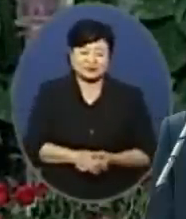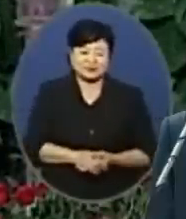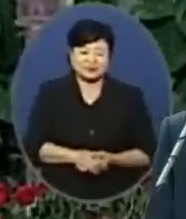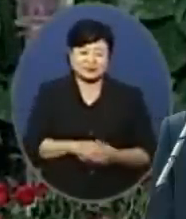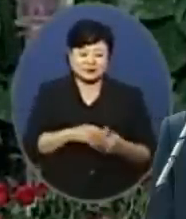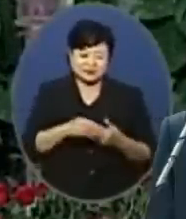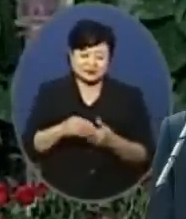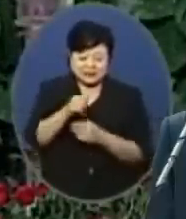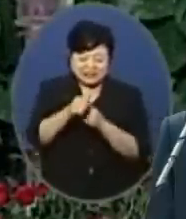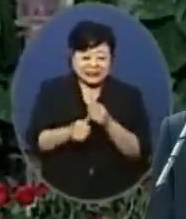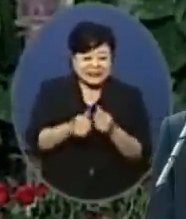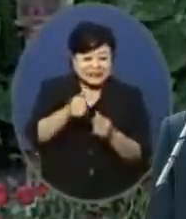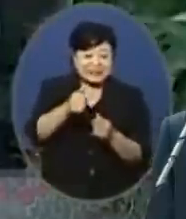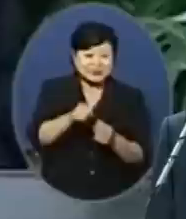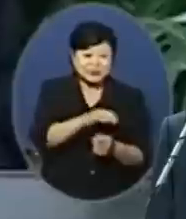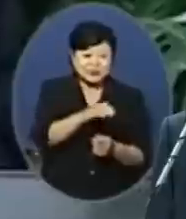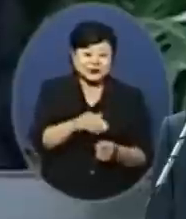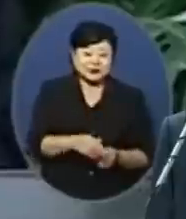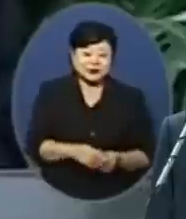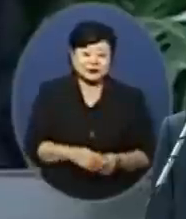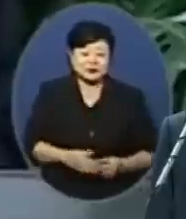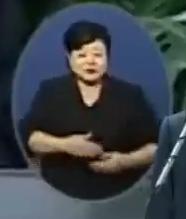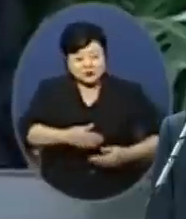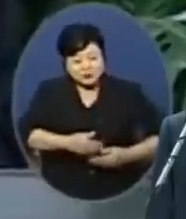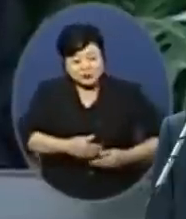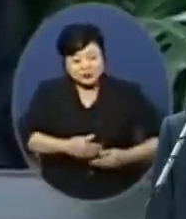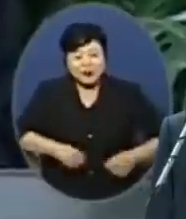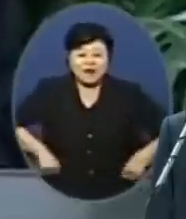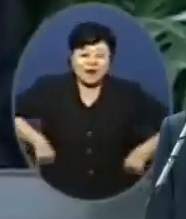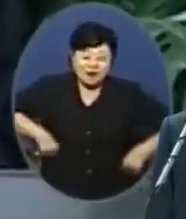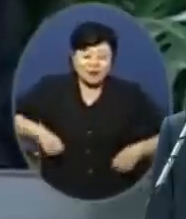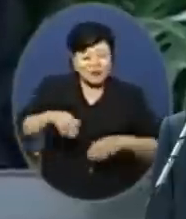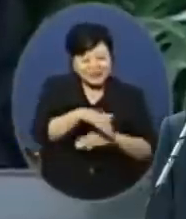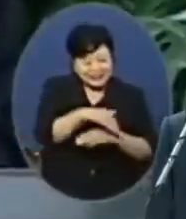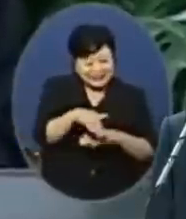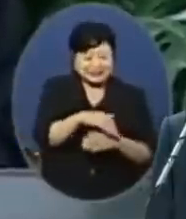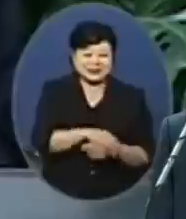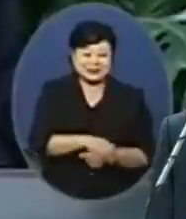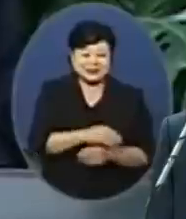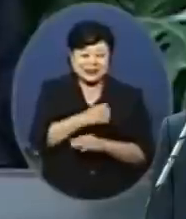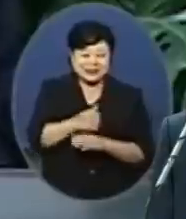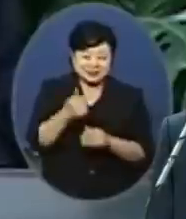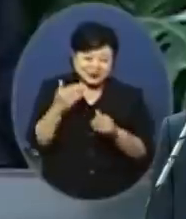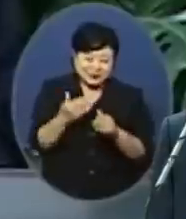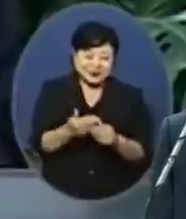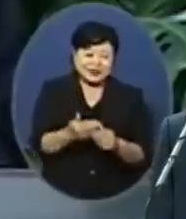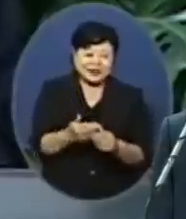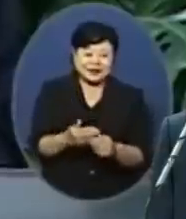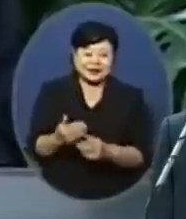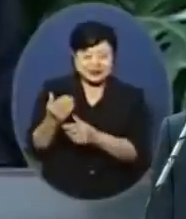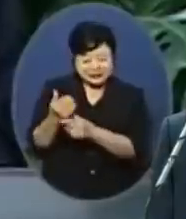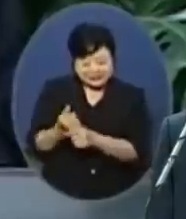되는 것처럼 하나님이 우리를 그리스도를 통해서 품고 업고 다니므로 그리스도에게 눈 딱 감고